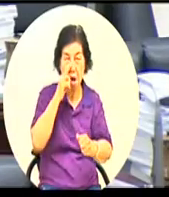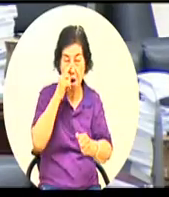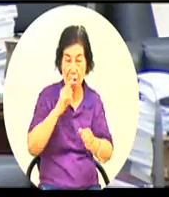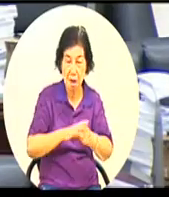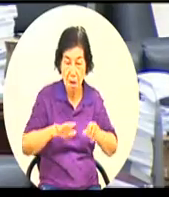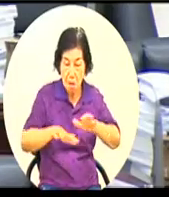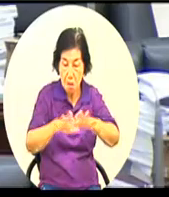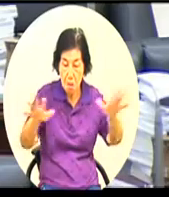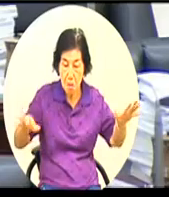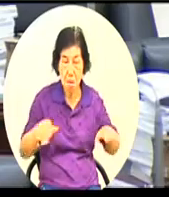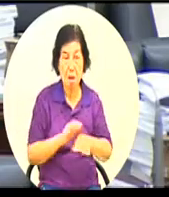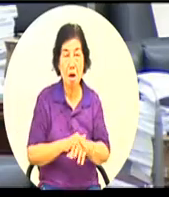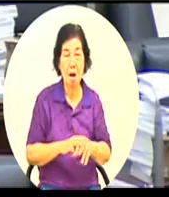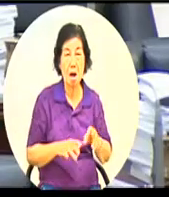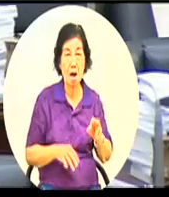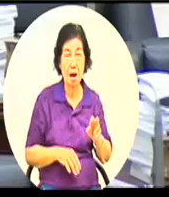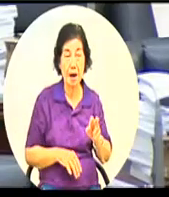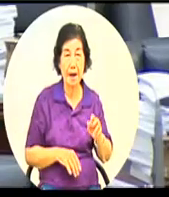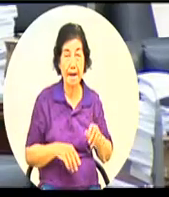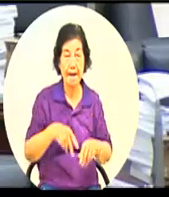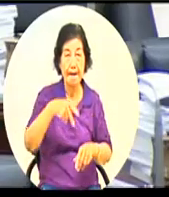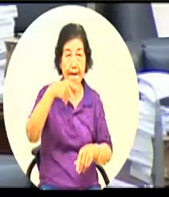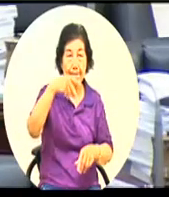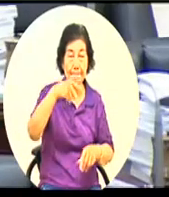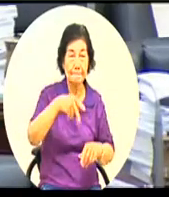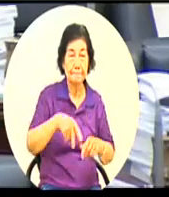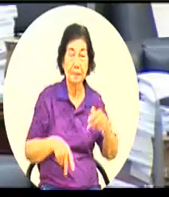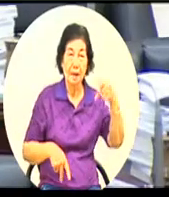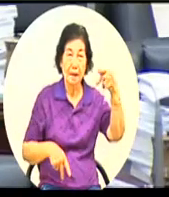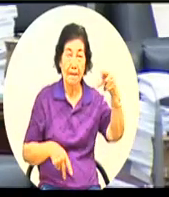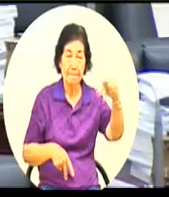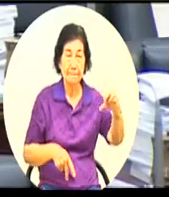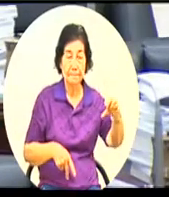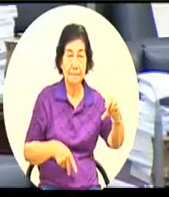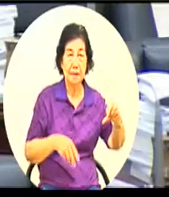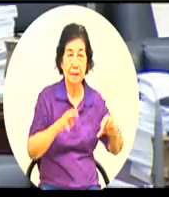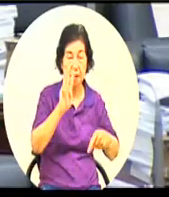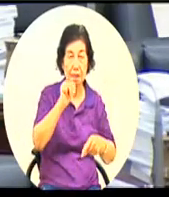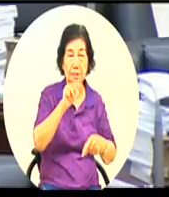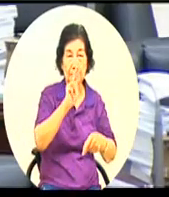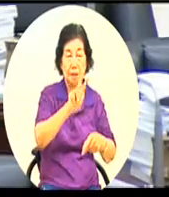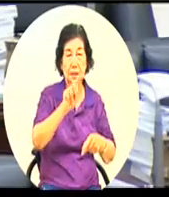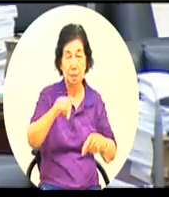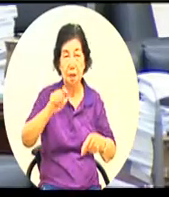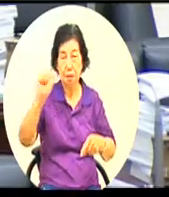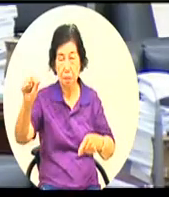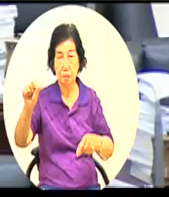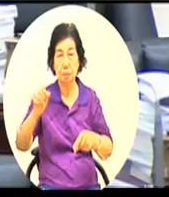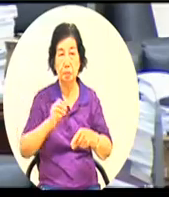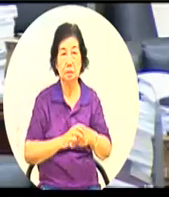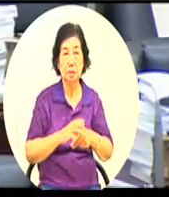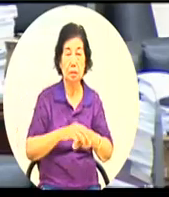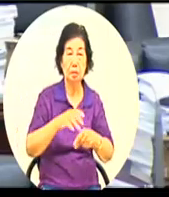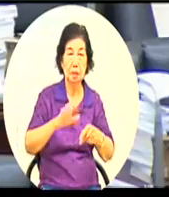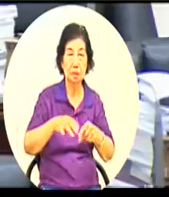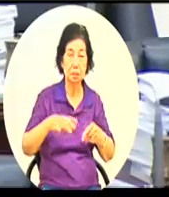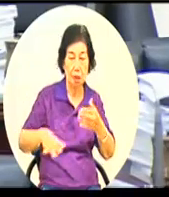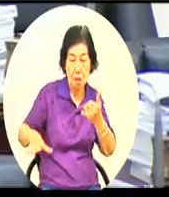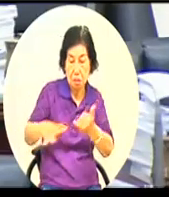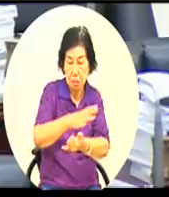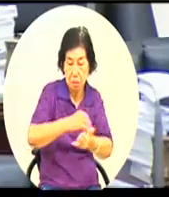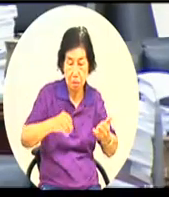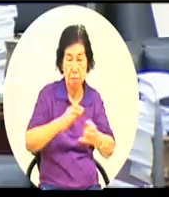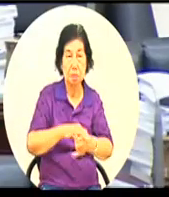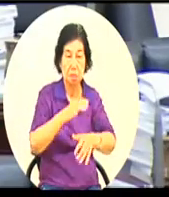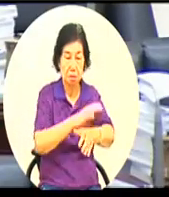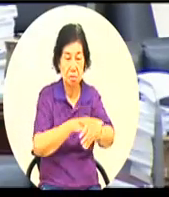PM2.5 浓度，就是讲全台湾第一悬的空气第一排，就是造影。伫10名内